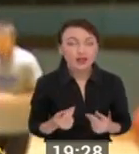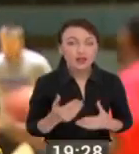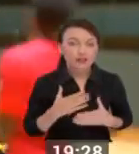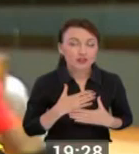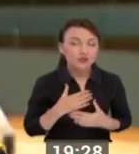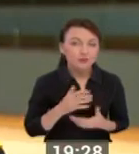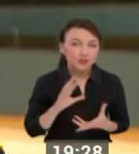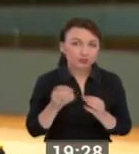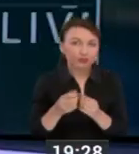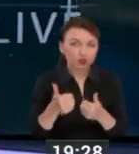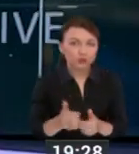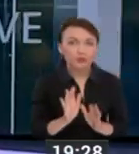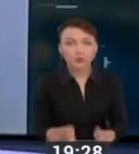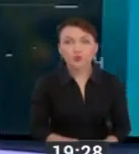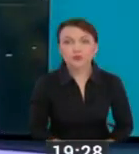перспективи будуть.